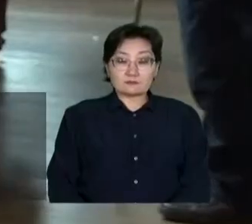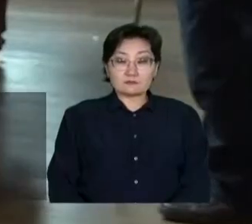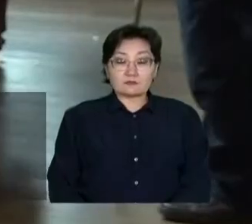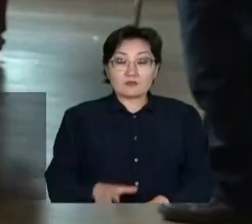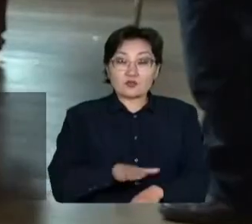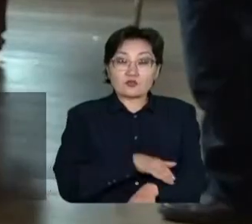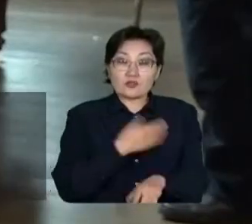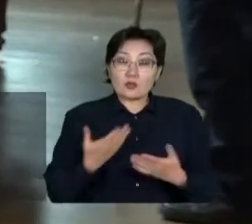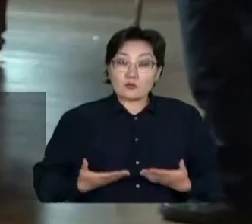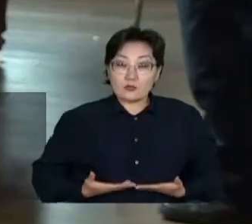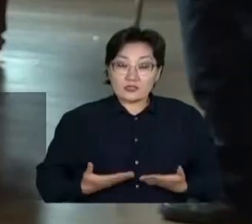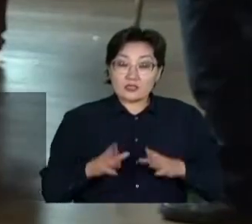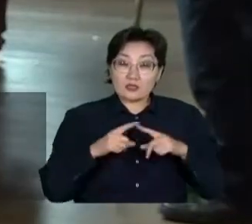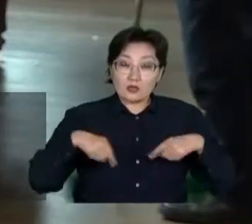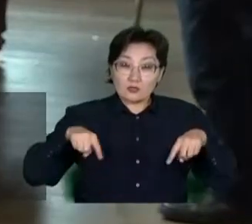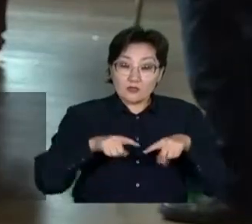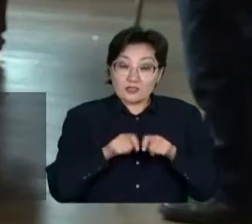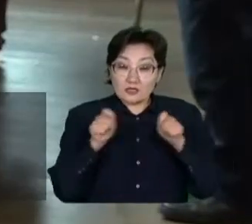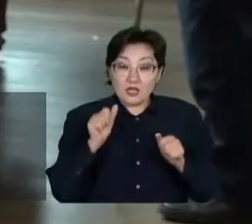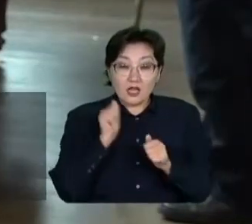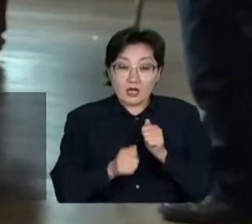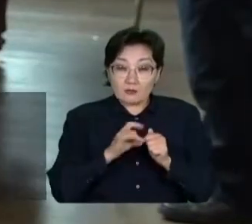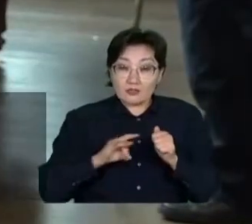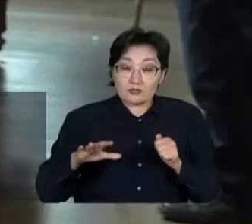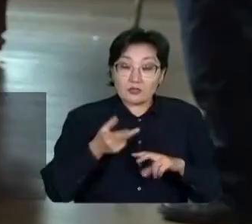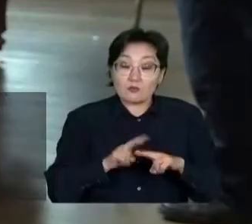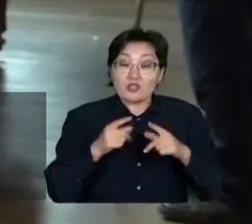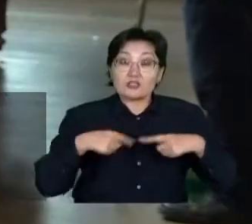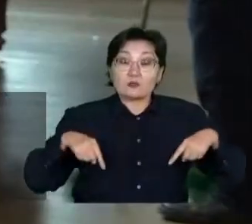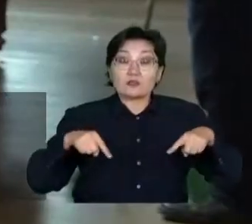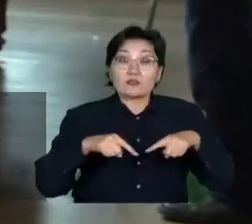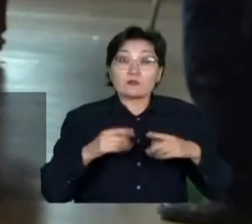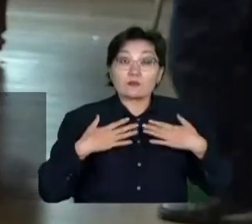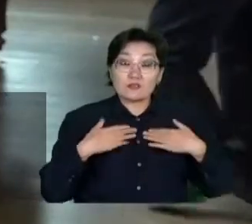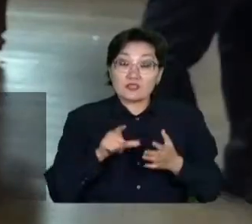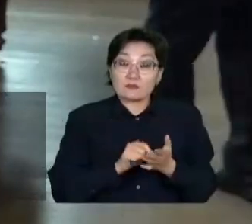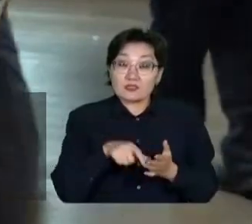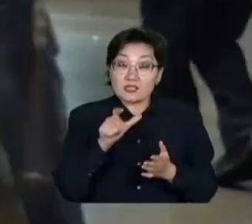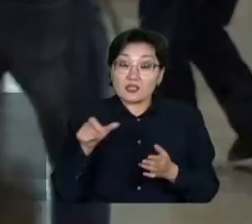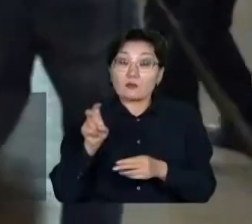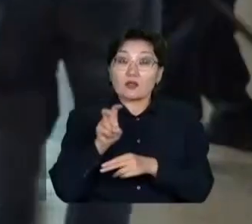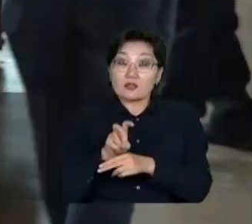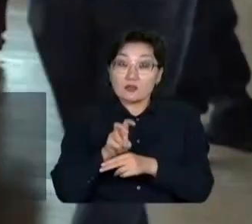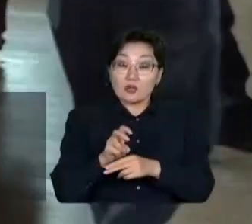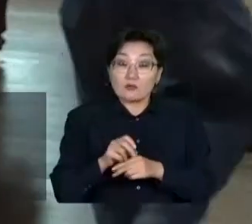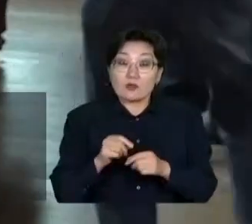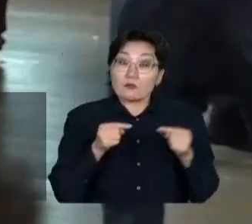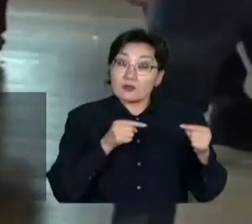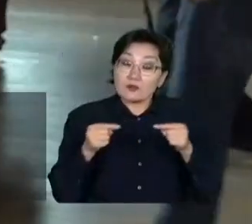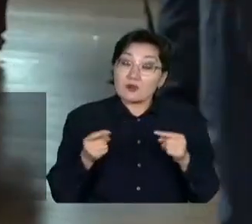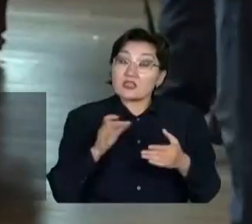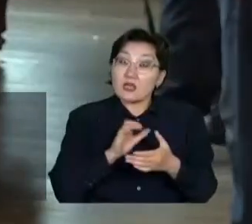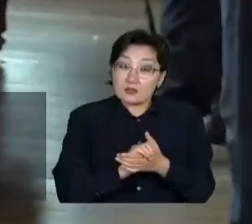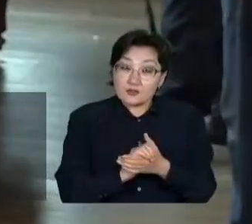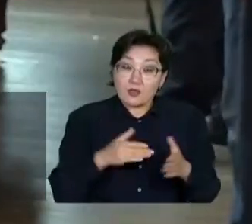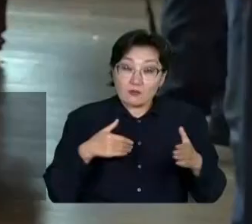Ұзақ өмір орталықтар ашылған әрбір ауданда сол орталықтарда біздің ардагерлеріміз барып өздері бір-бірімен араласып